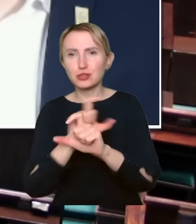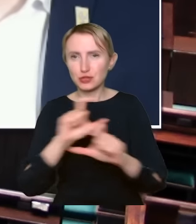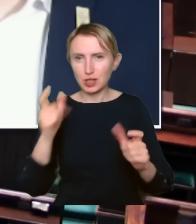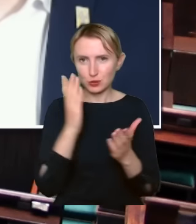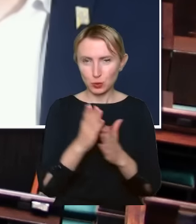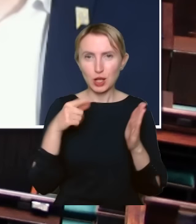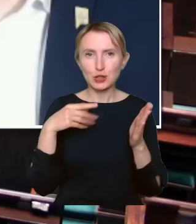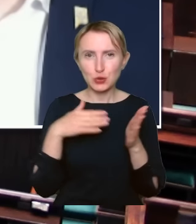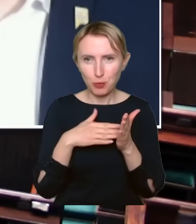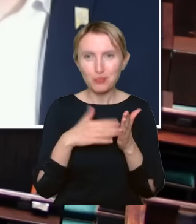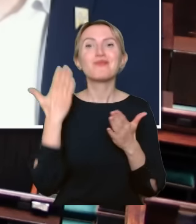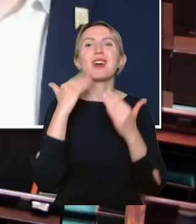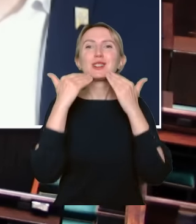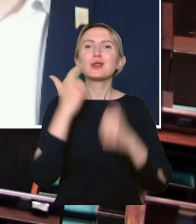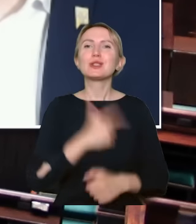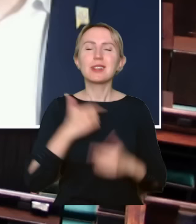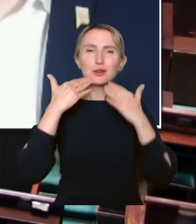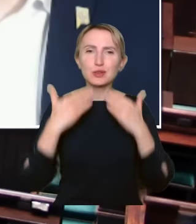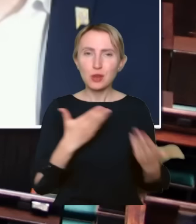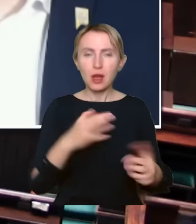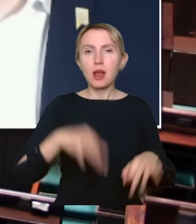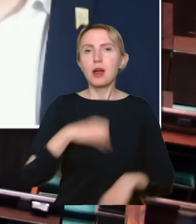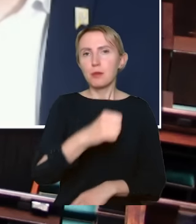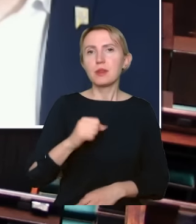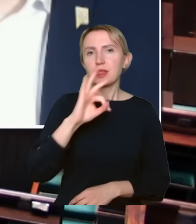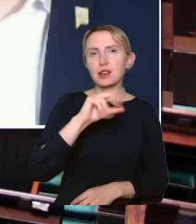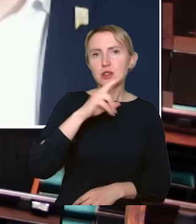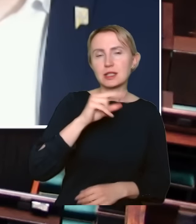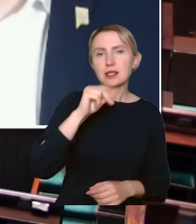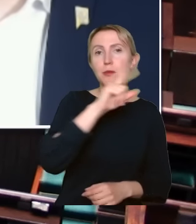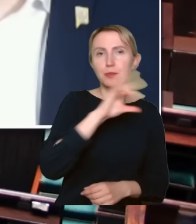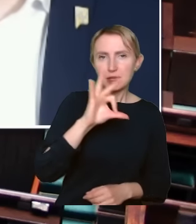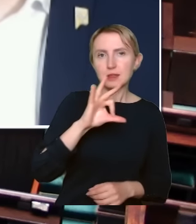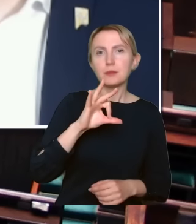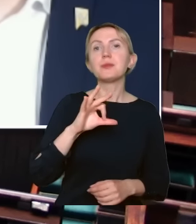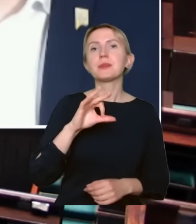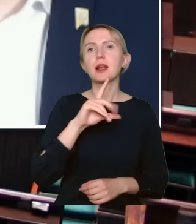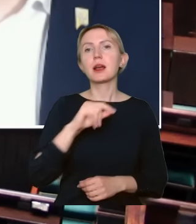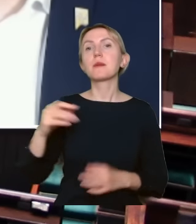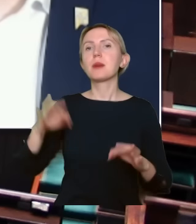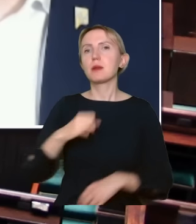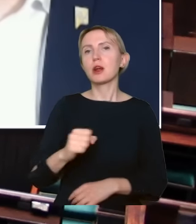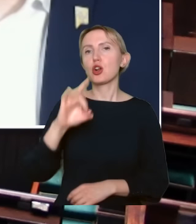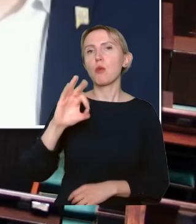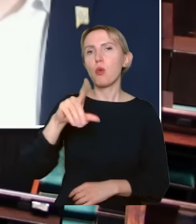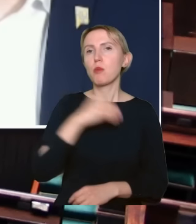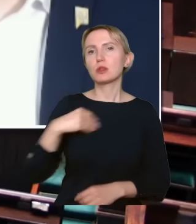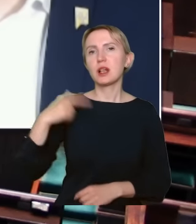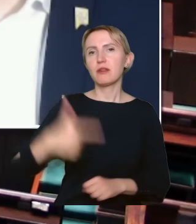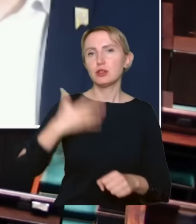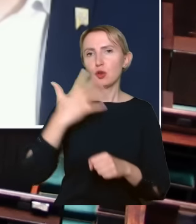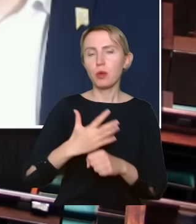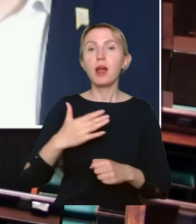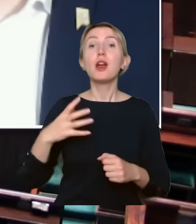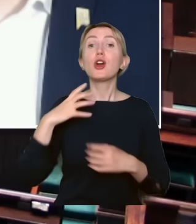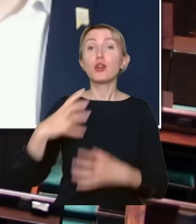Stop. Bardzo serdecznie panom dziękuję. Pan europoseł Dominik Tarczyński, Prawo i Sprawiedliwość, frakcja EKR, pan poseł Adam Gomoła z Polski 2050 byli